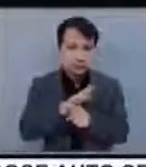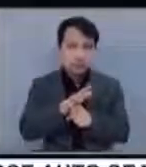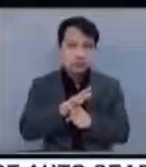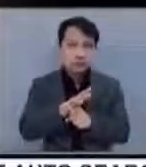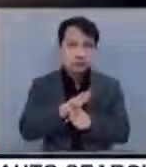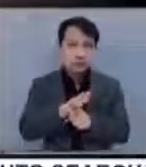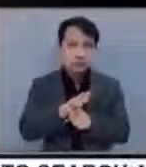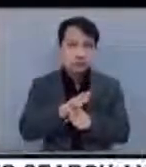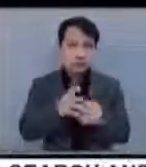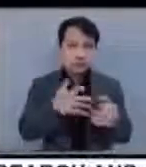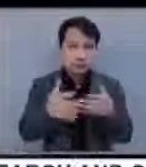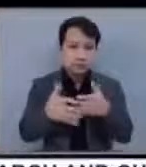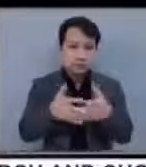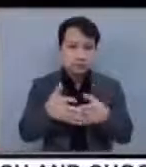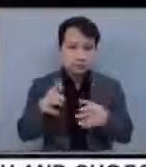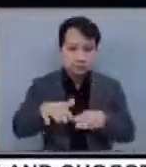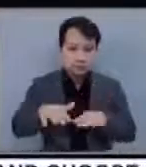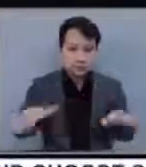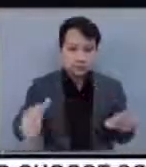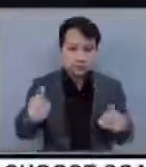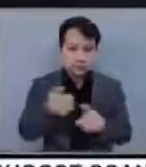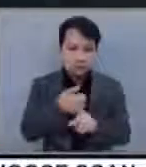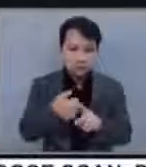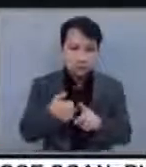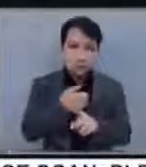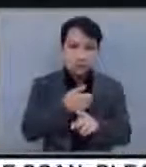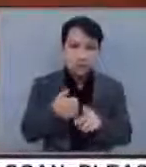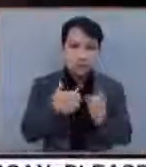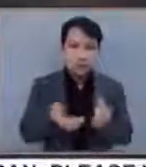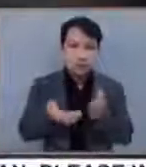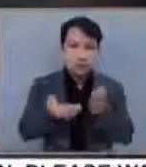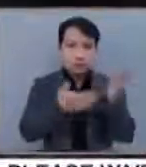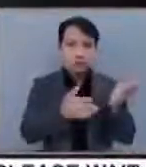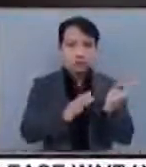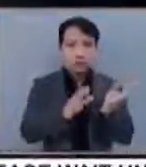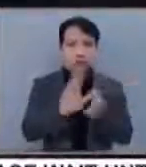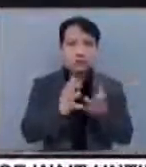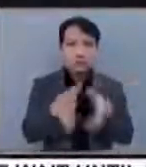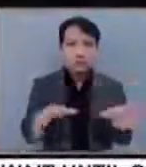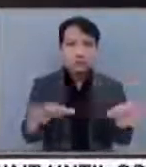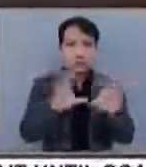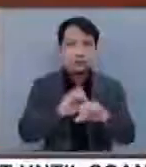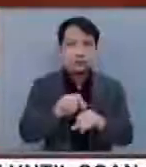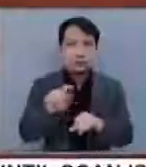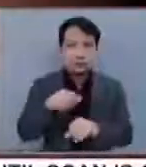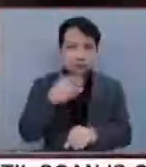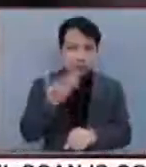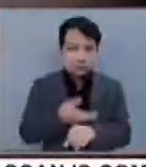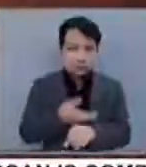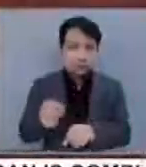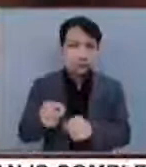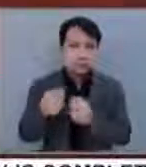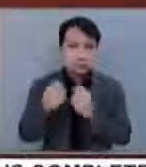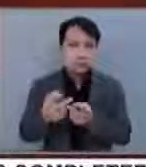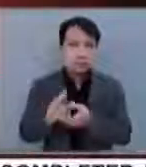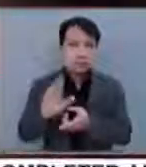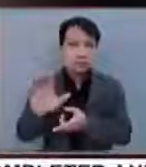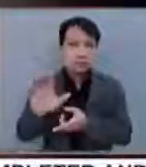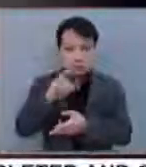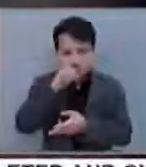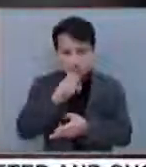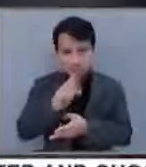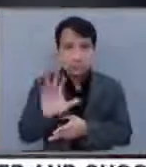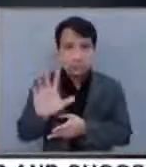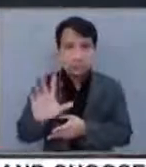at child sexual abuse. Sinapal siya ng kaso matapos umano halayin ang anak ng kanyang kinakasama na 5 taong gulang pa lamang